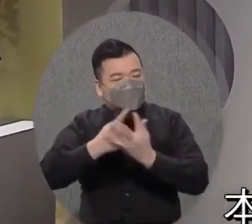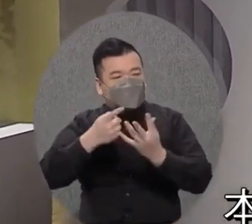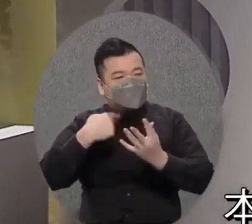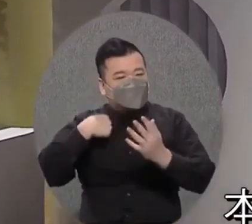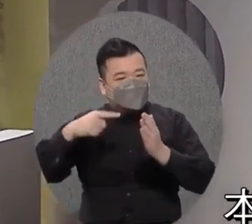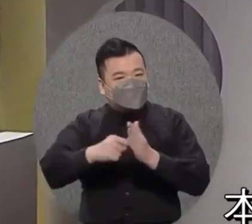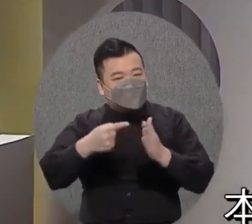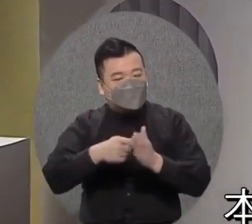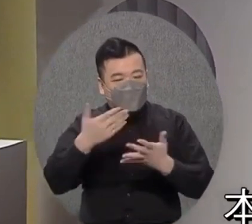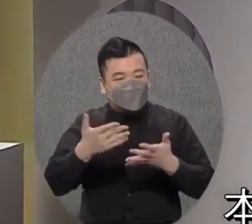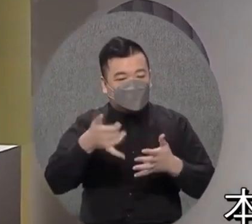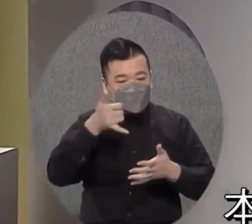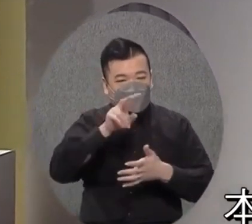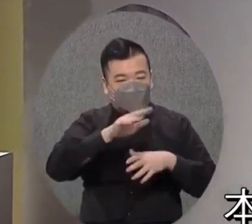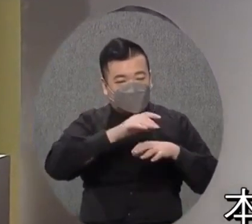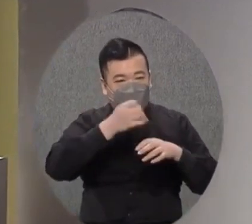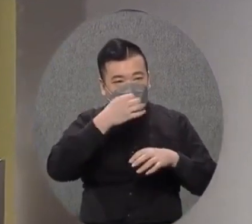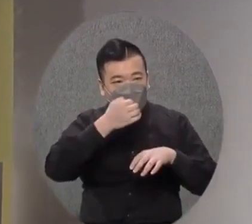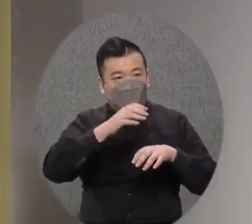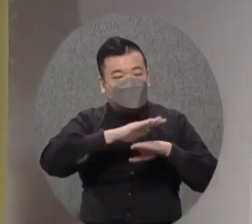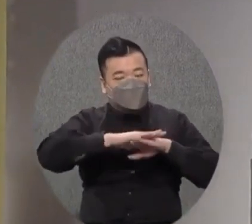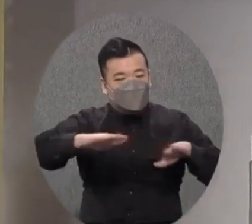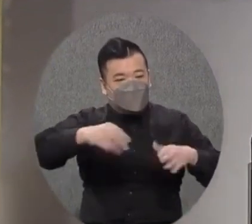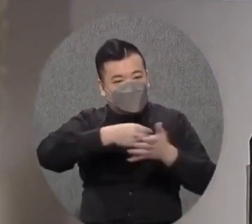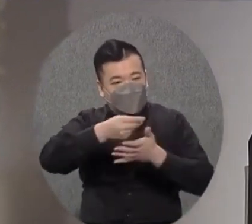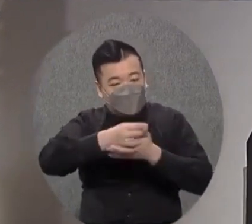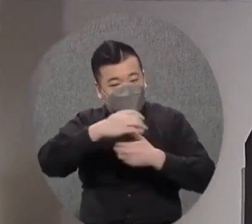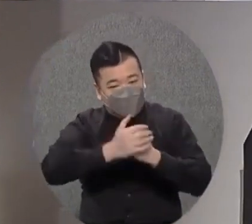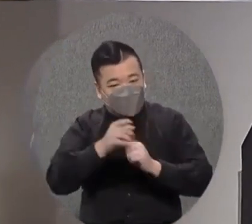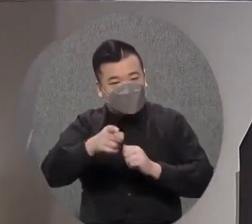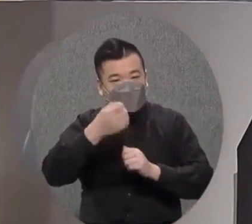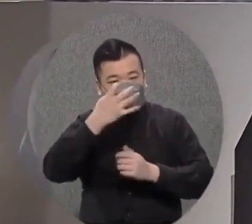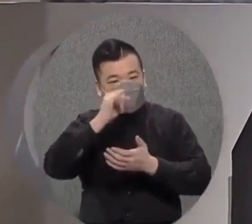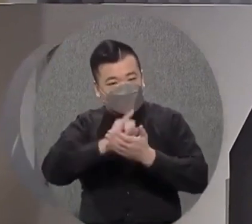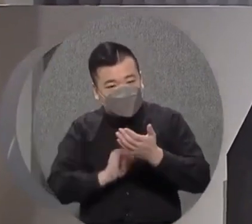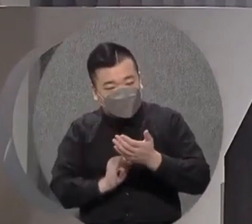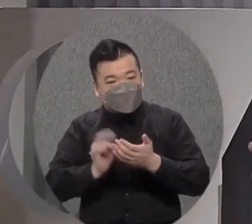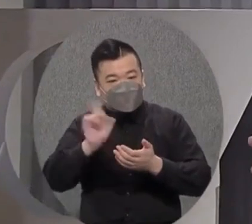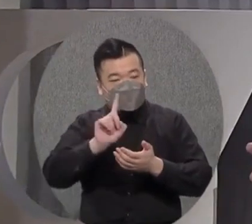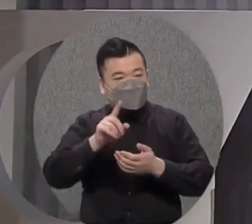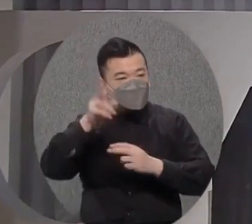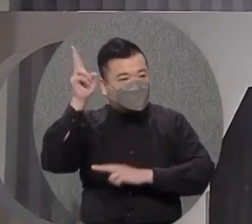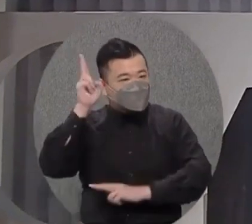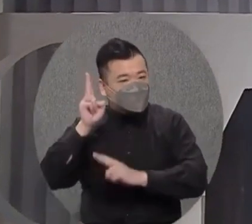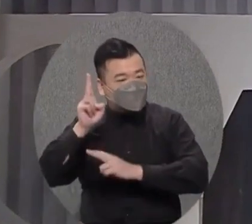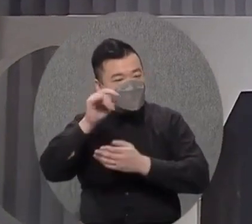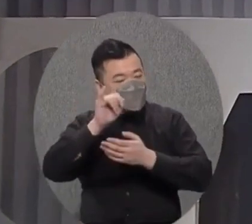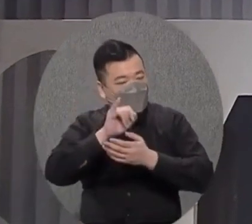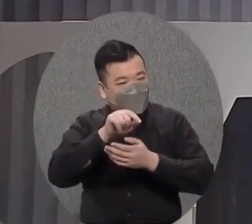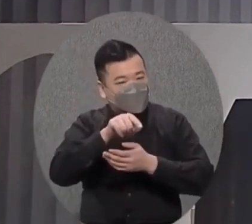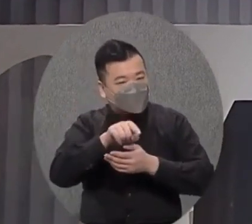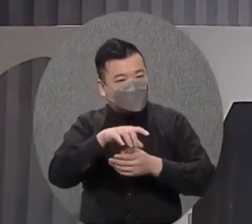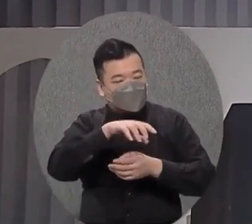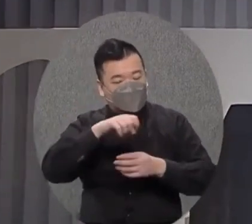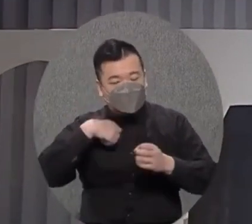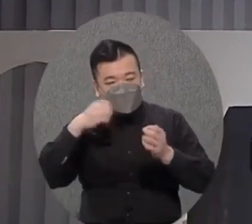们会继续走入香港版画世界，看看一班本地的艺术家怎样将传统版画结合新概念，